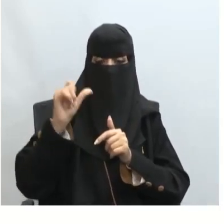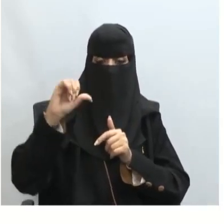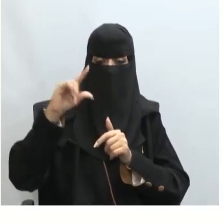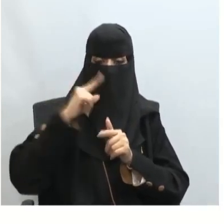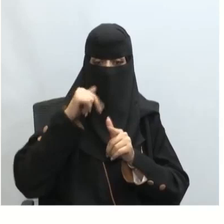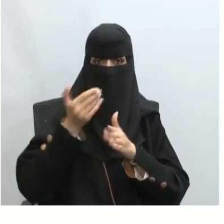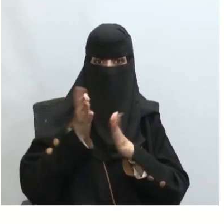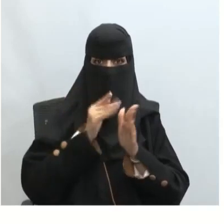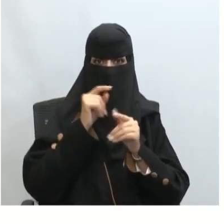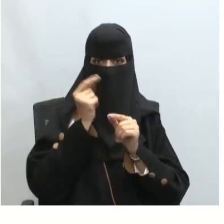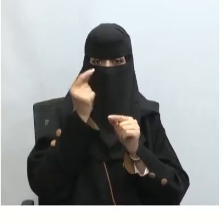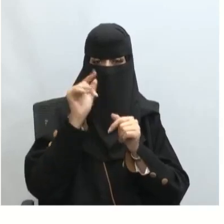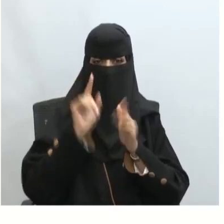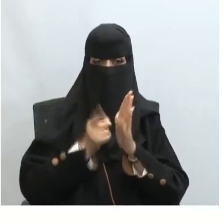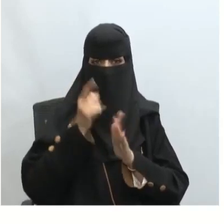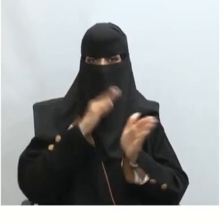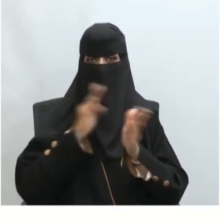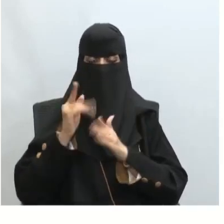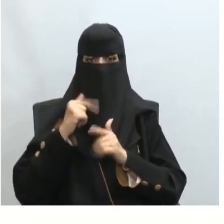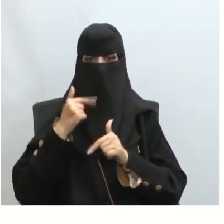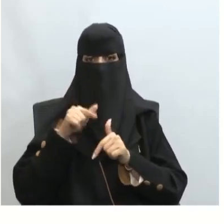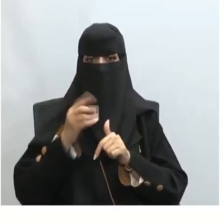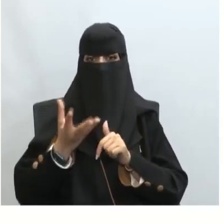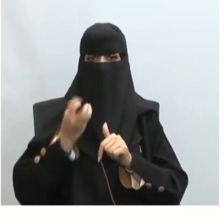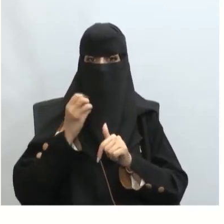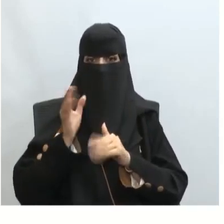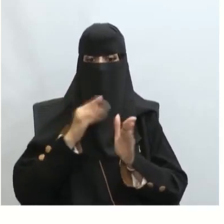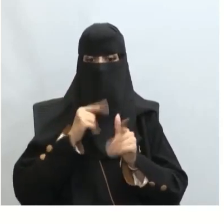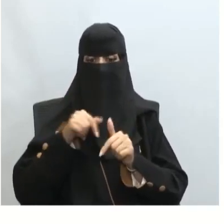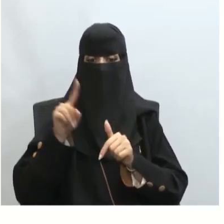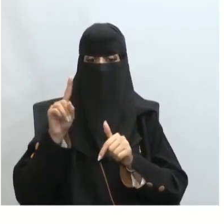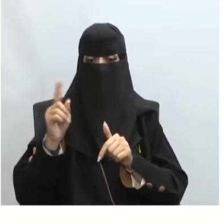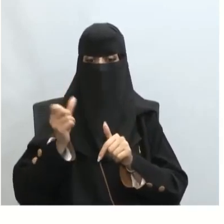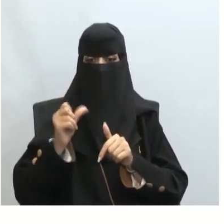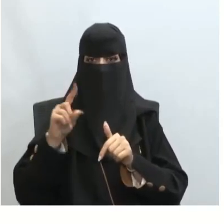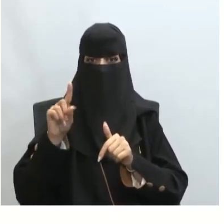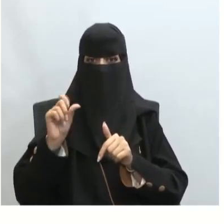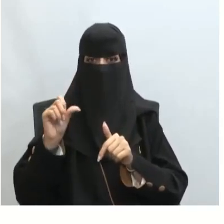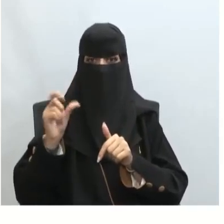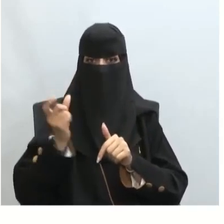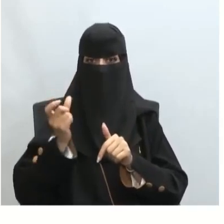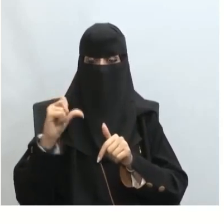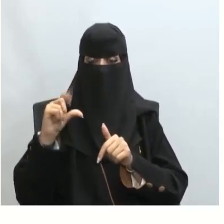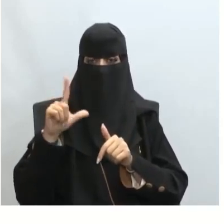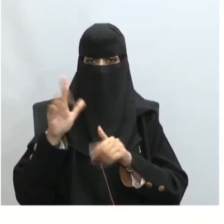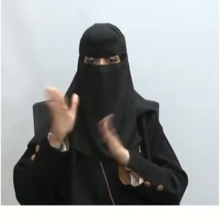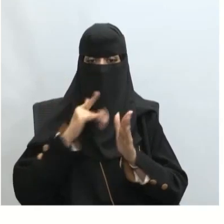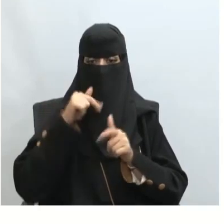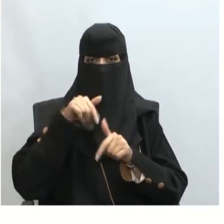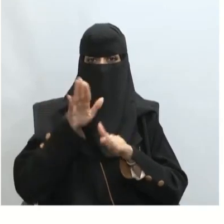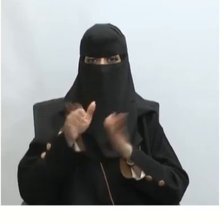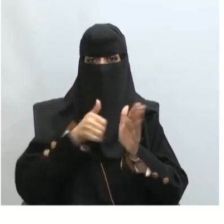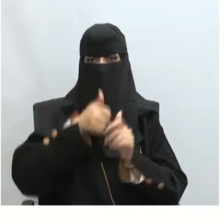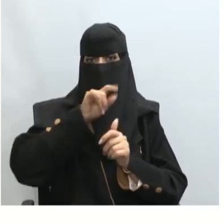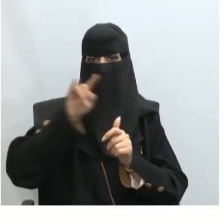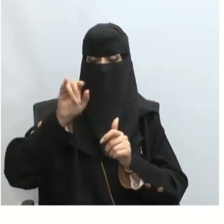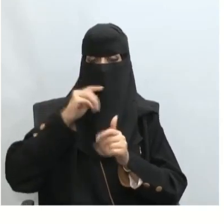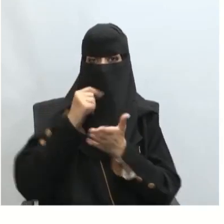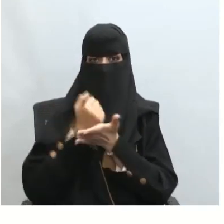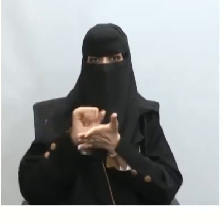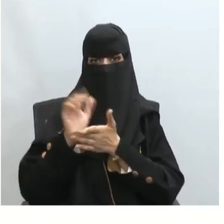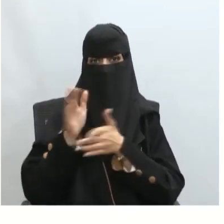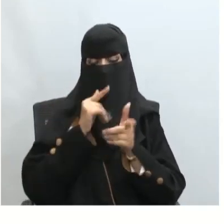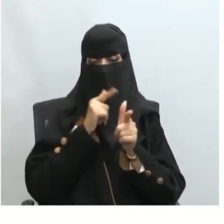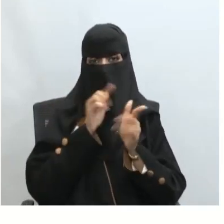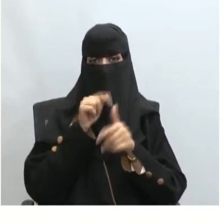الهيدروكسيل على ذره الكربون الاولى سيعطيني ربما عن طريق الاكسده وايضا حذف